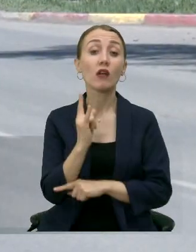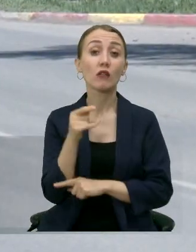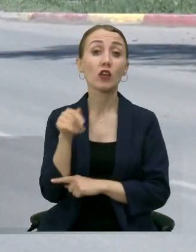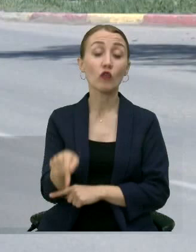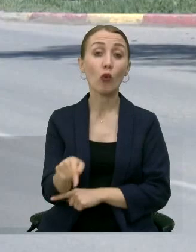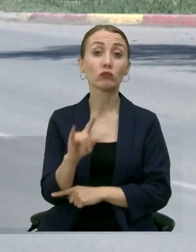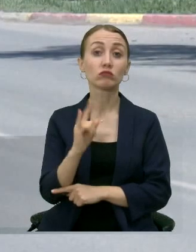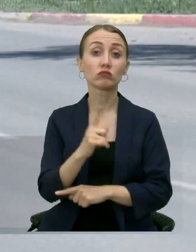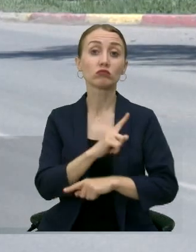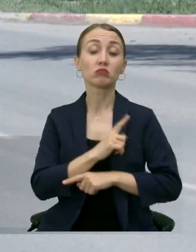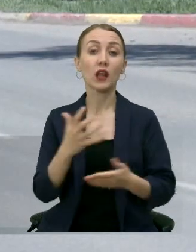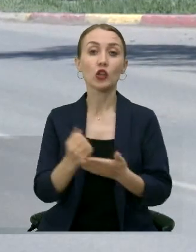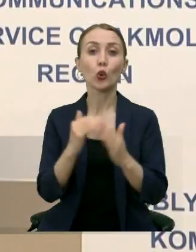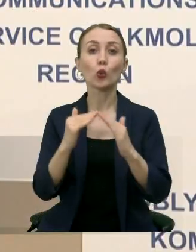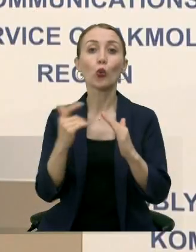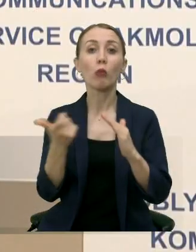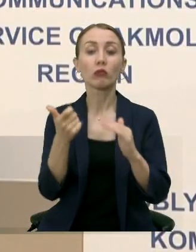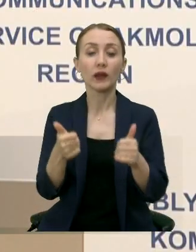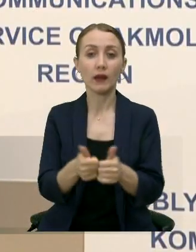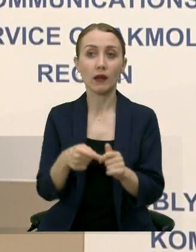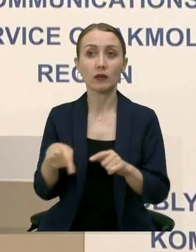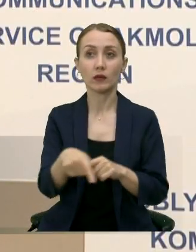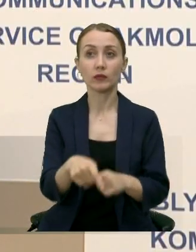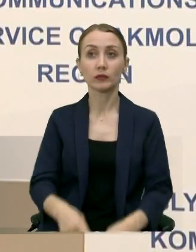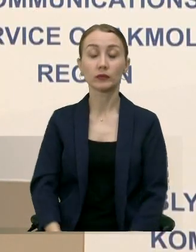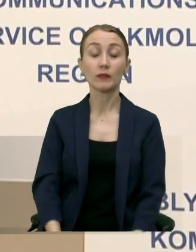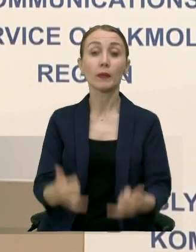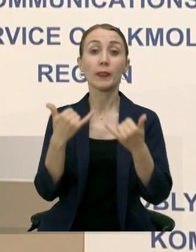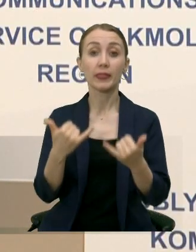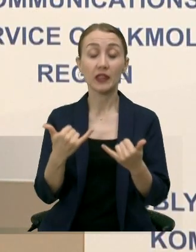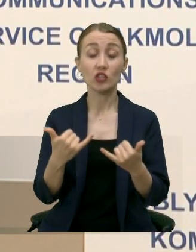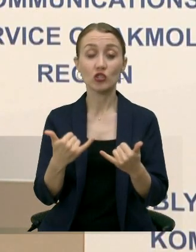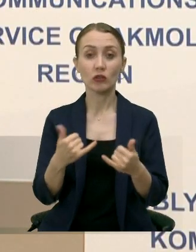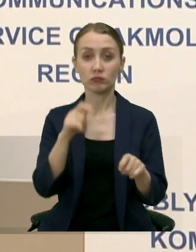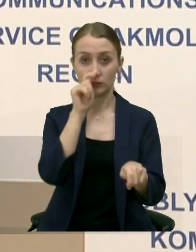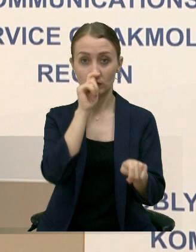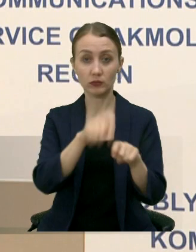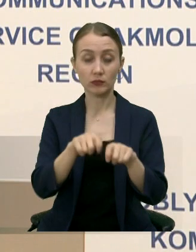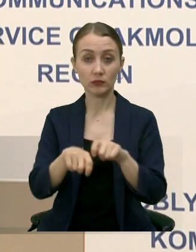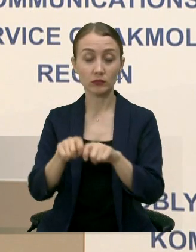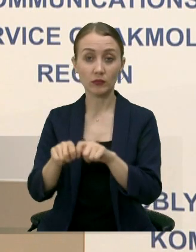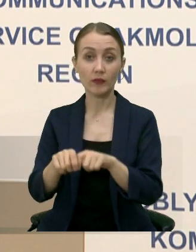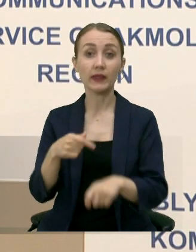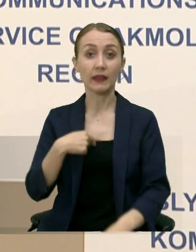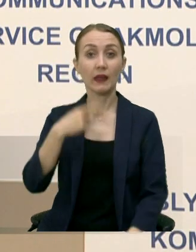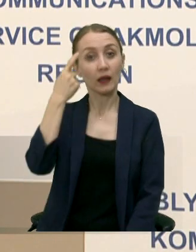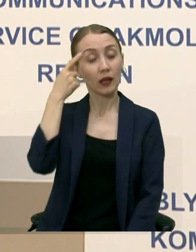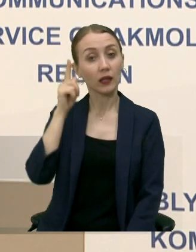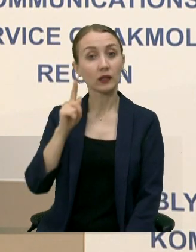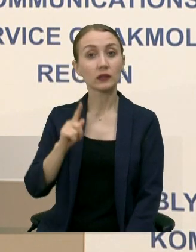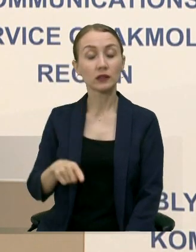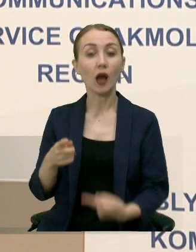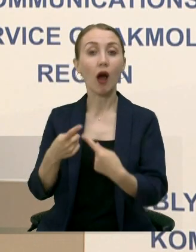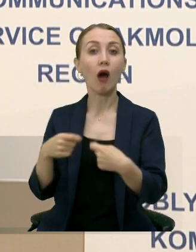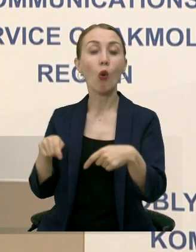тело нашли во дворе частного дома. На сегодняшний день идут следственные мероприятия. Как я знаю, органы опеки приходили